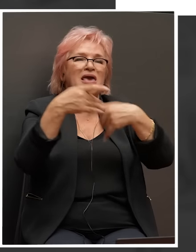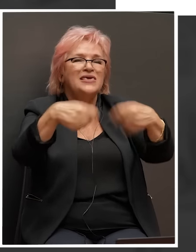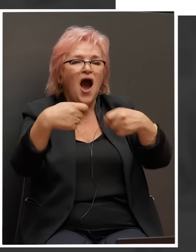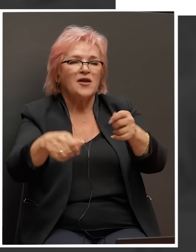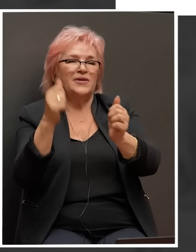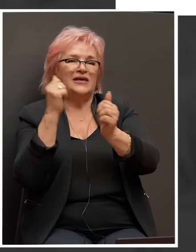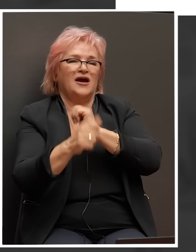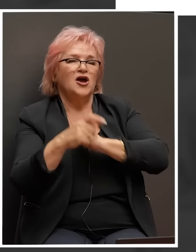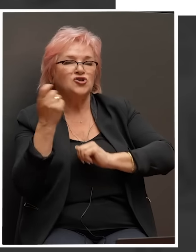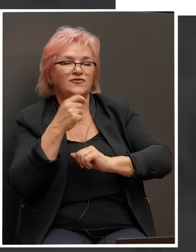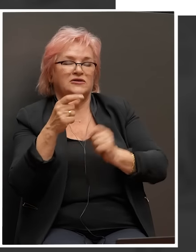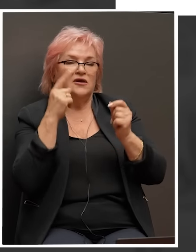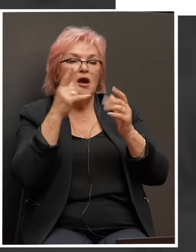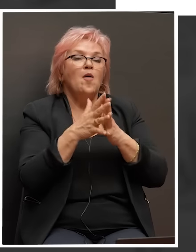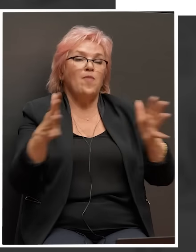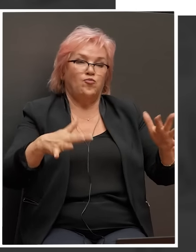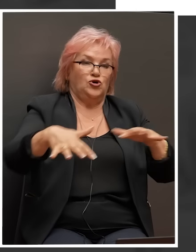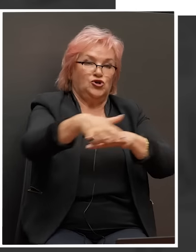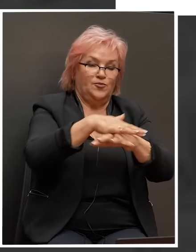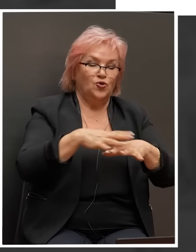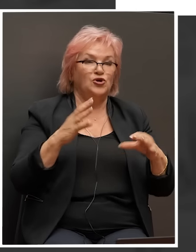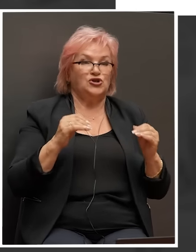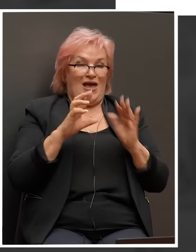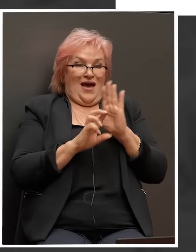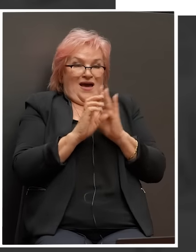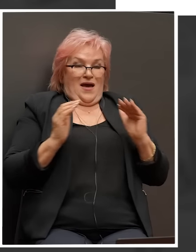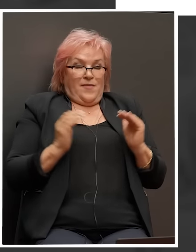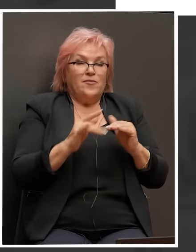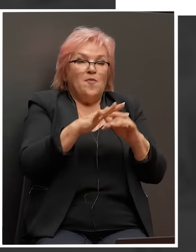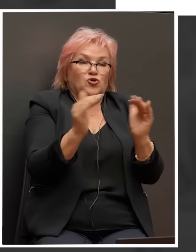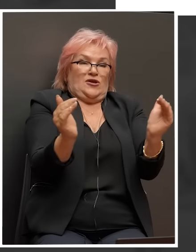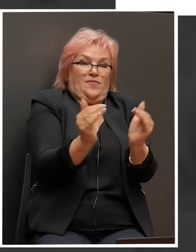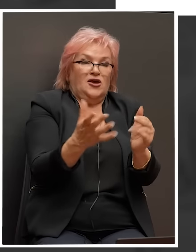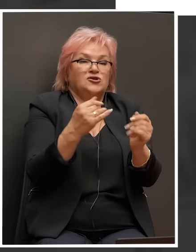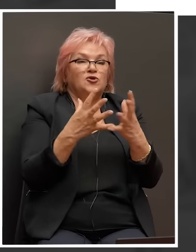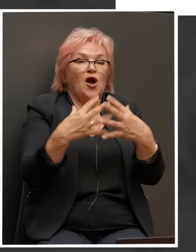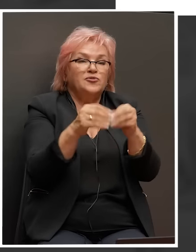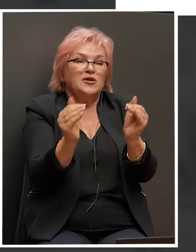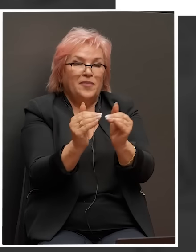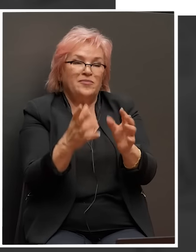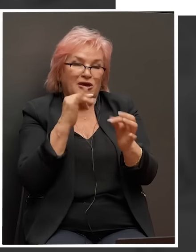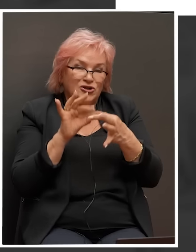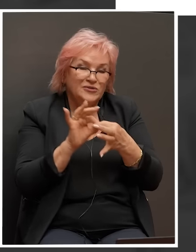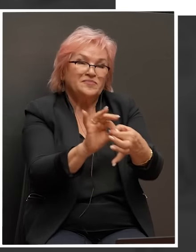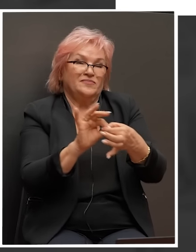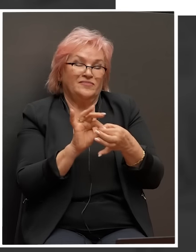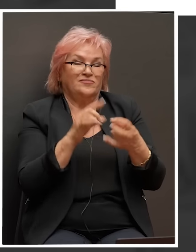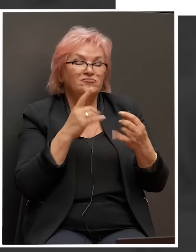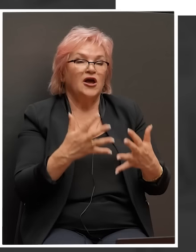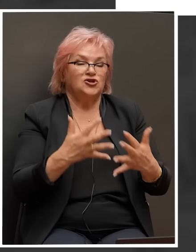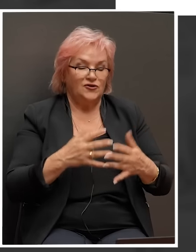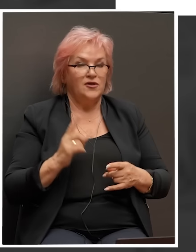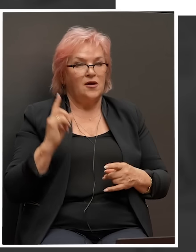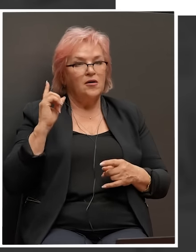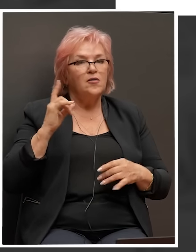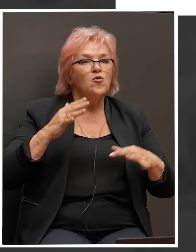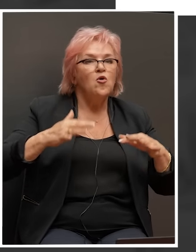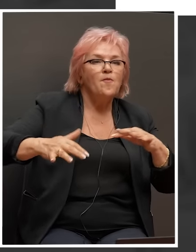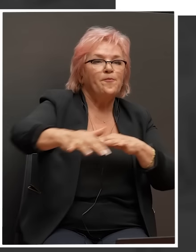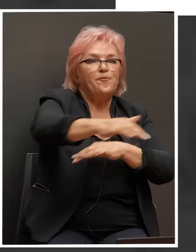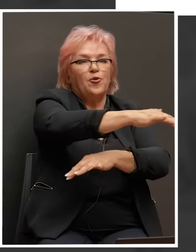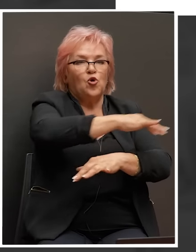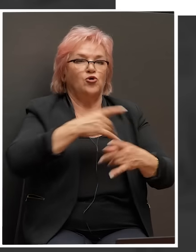каждое воскресенье, там площадь побольше. Перед маленькими церквями площадь поменьше, потому что община поменьше, ну это же очевидно. А, это площадь стоит,